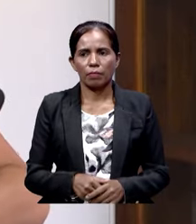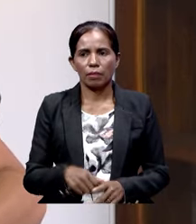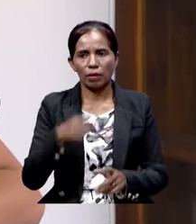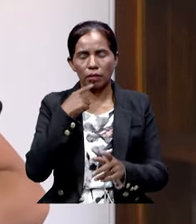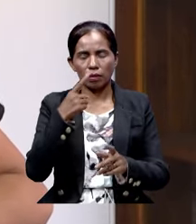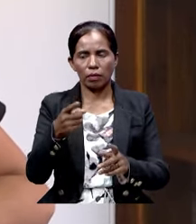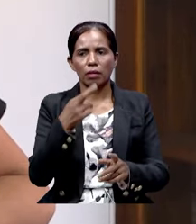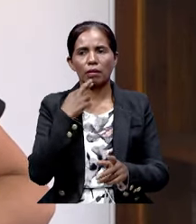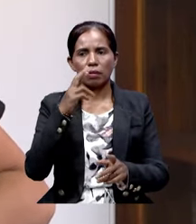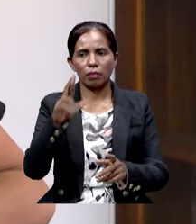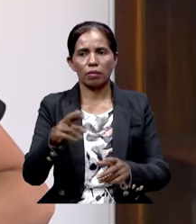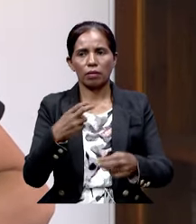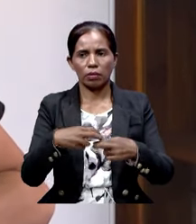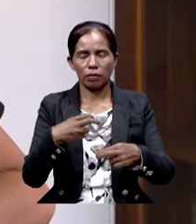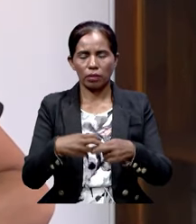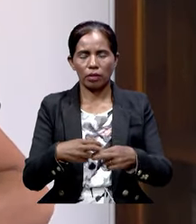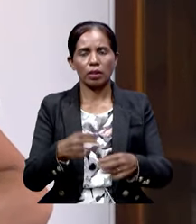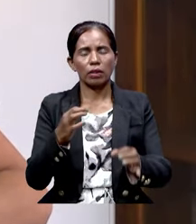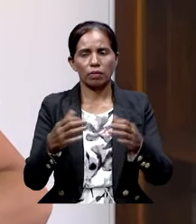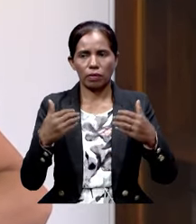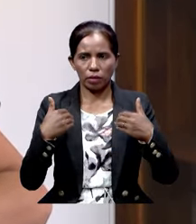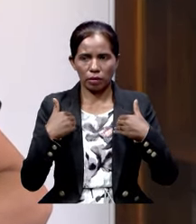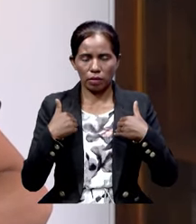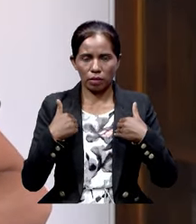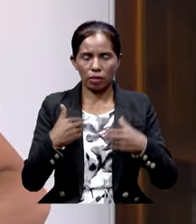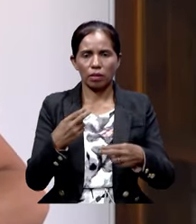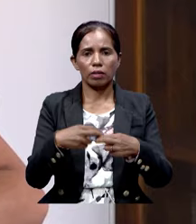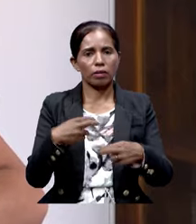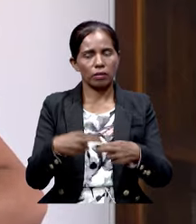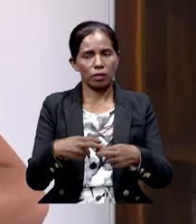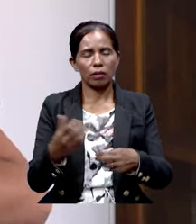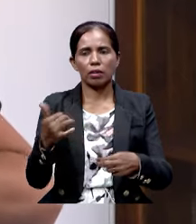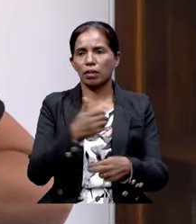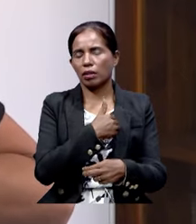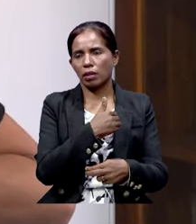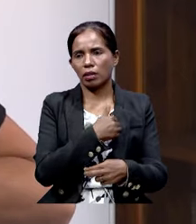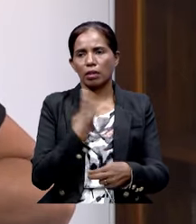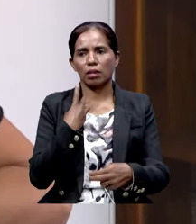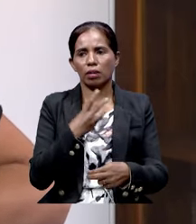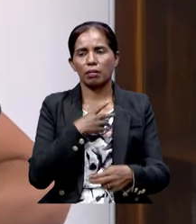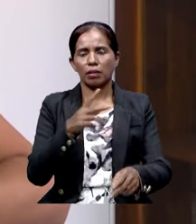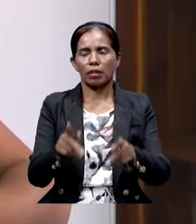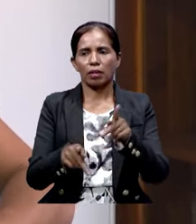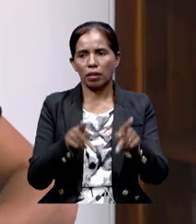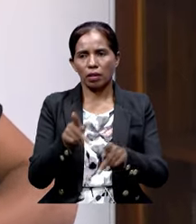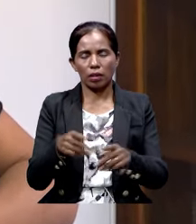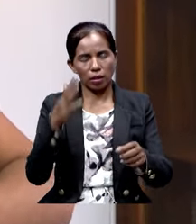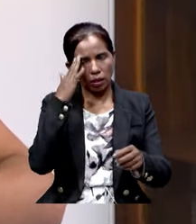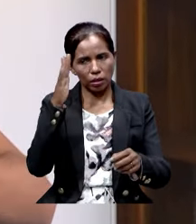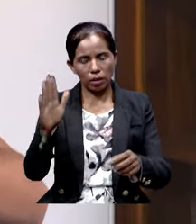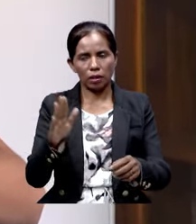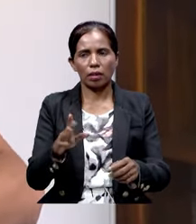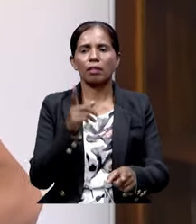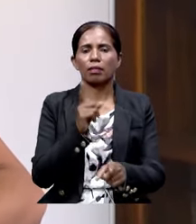tia responde te bade desafio serne sakari iha no desafio serne karik sido ami bahasa povu la hatene karik buat